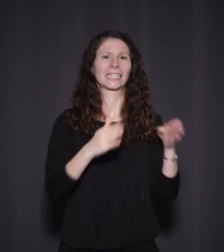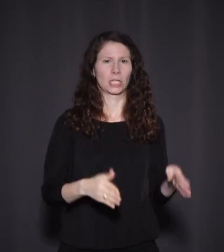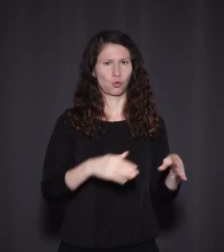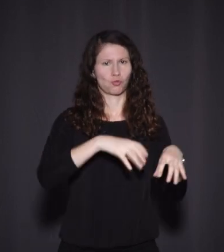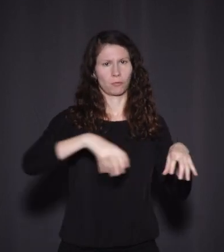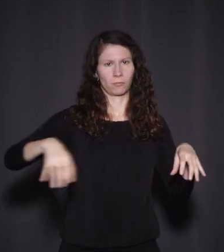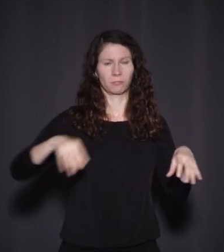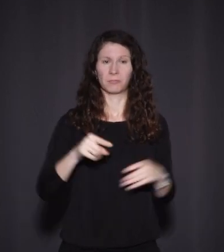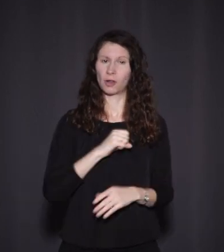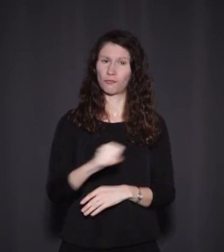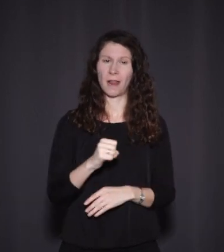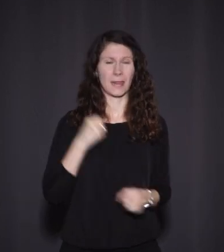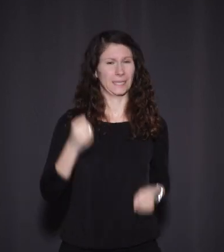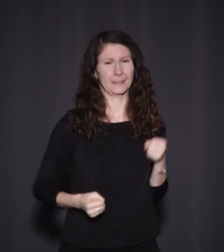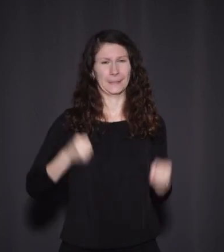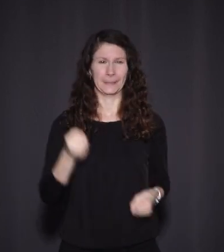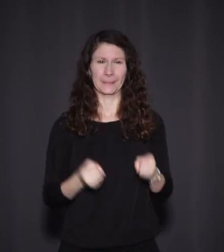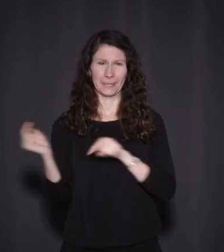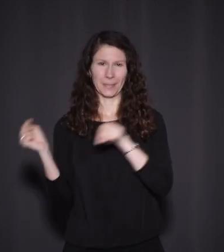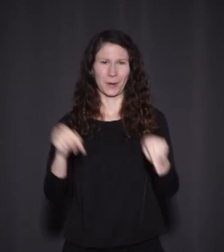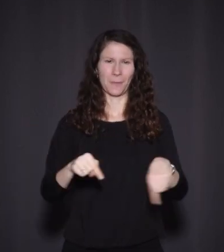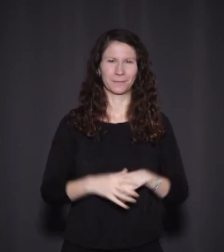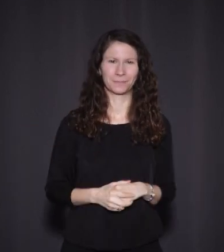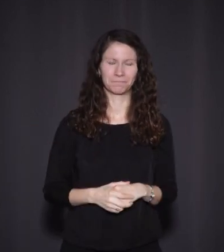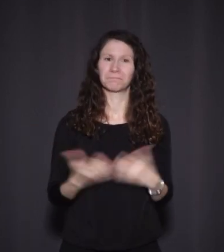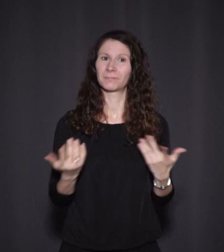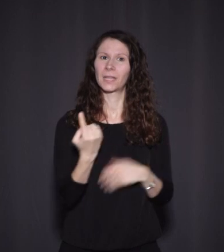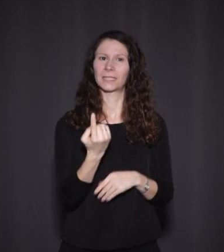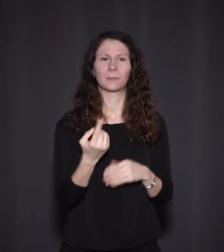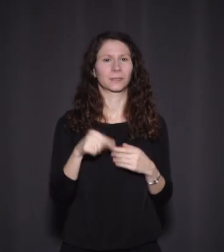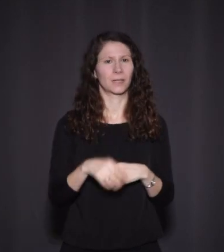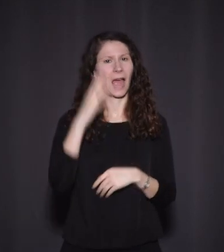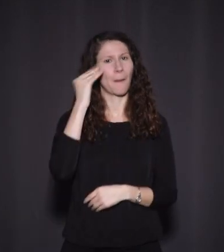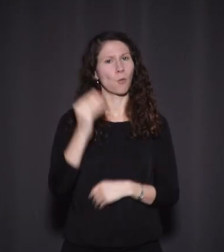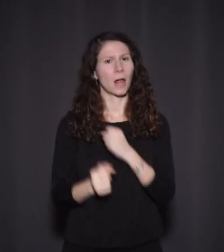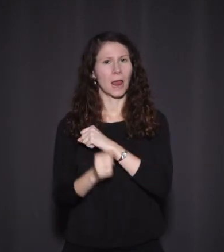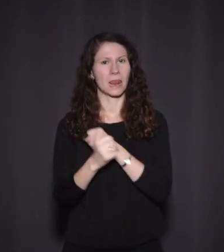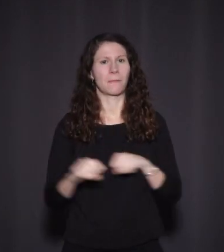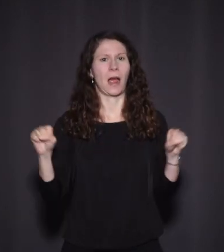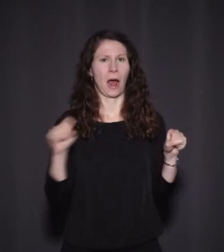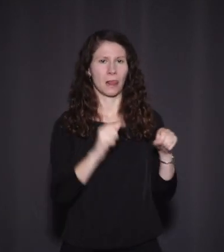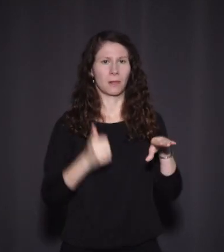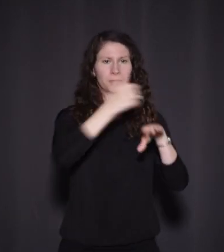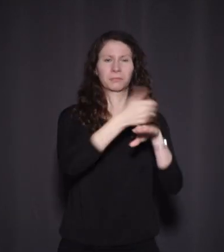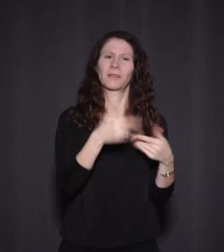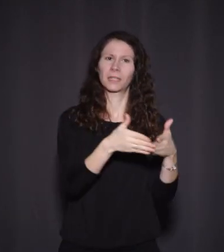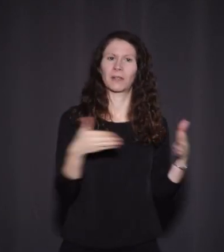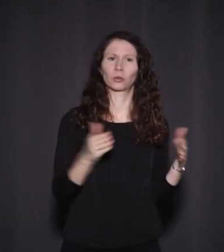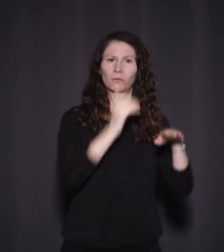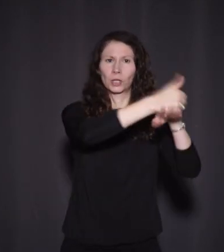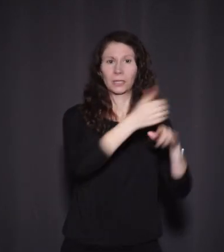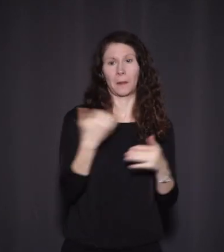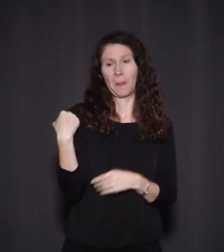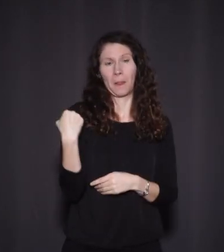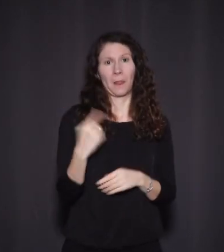schnell hergeeilt ins Studio. Sie sind der Chef der Liberalen in Hamburg und waren dort Fraktionsvorsitzender. Und jetzt frisch gewählt im